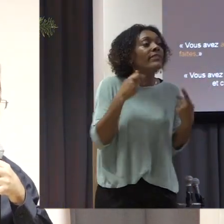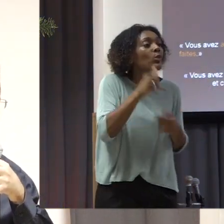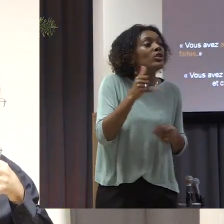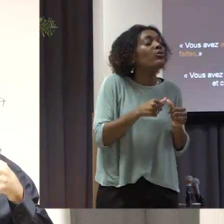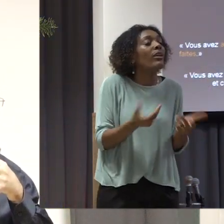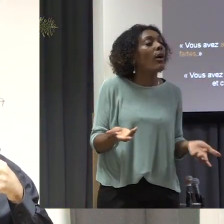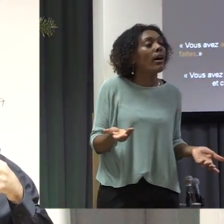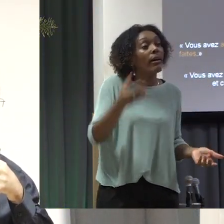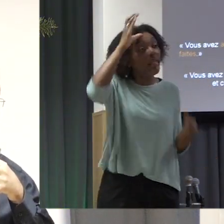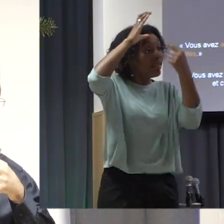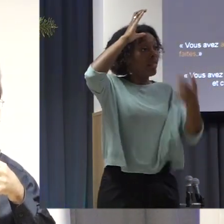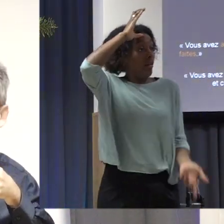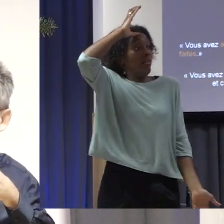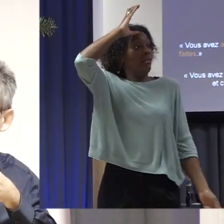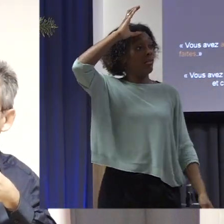jours,